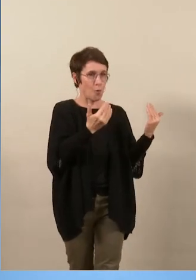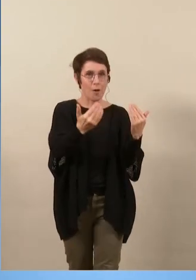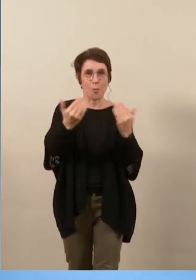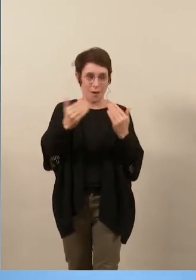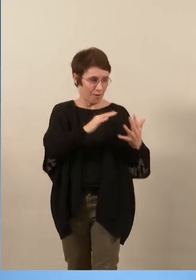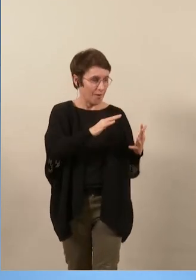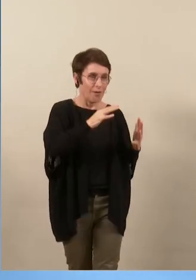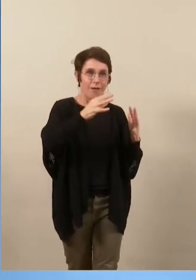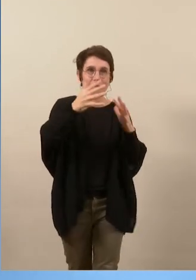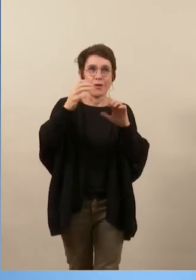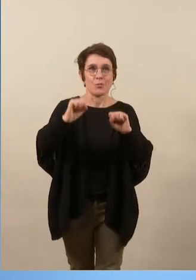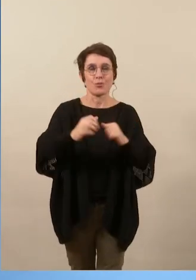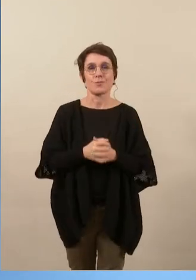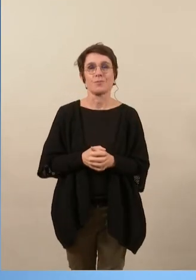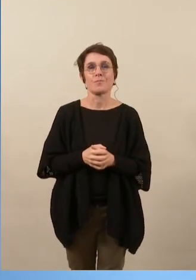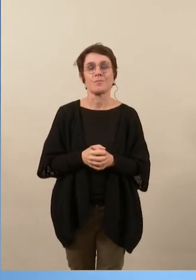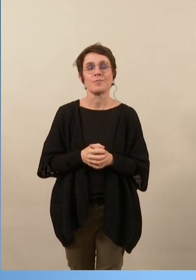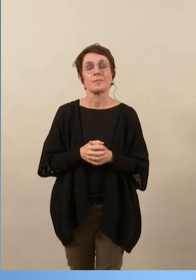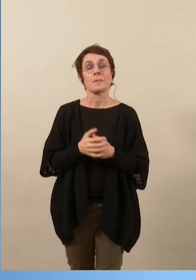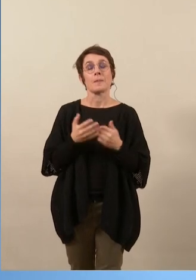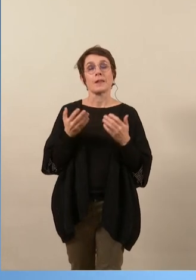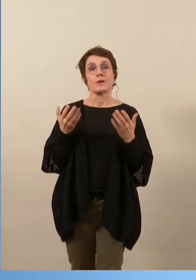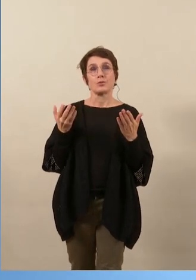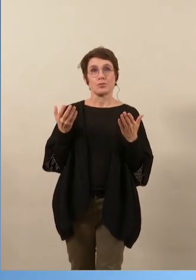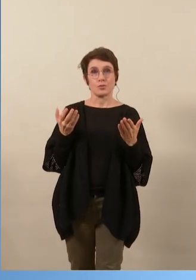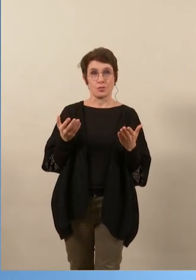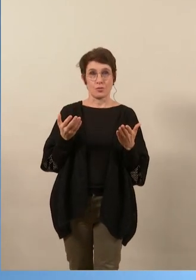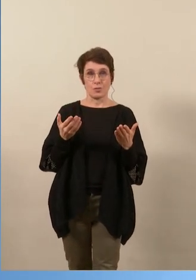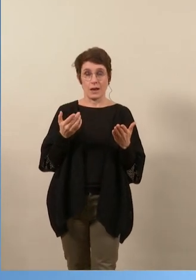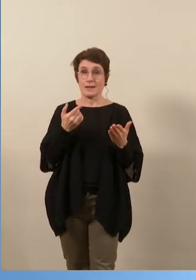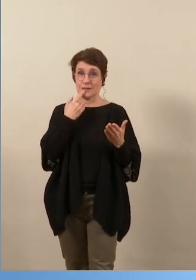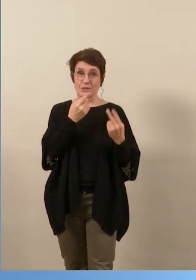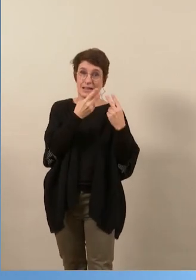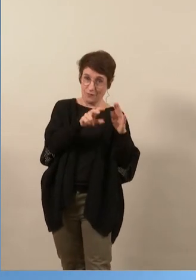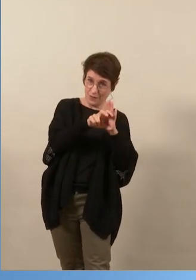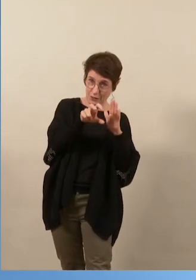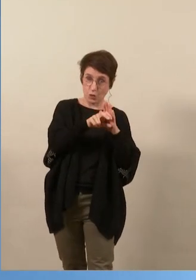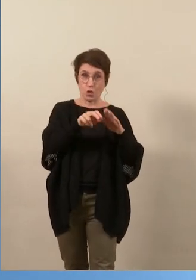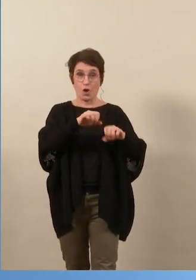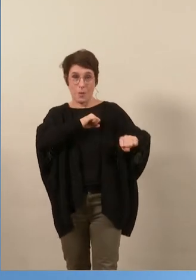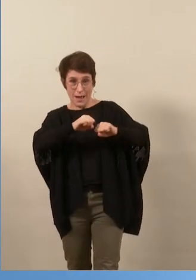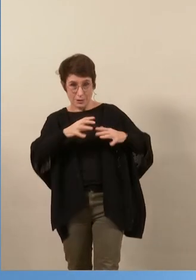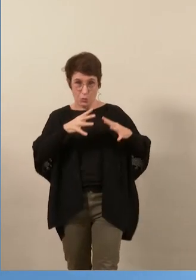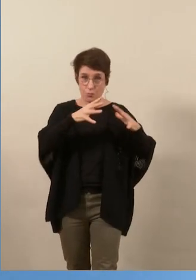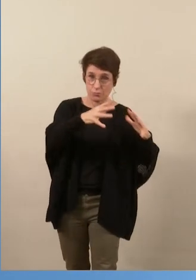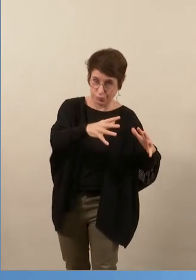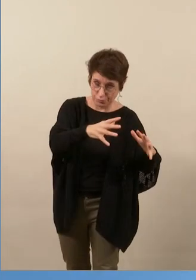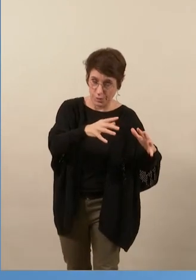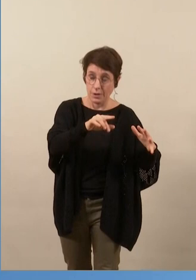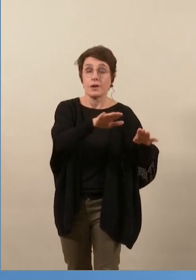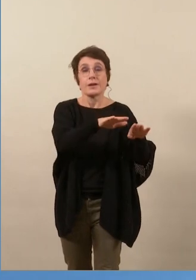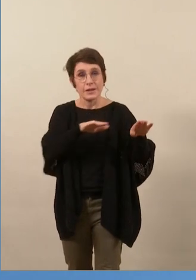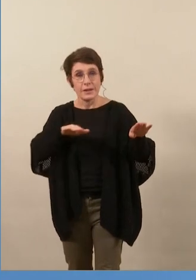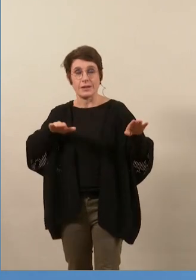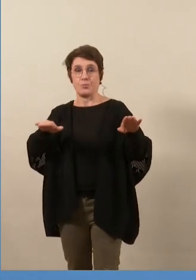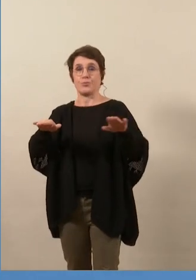durée les évolutions une mise en avant dans deux parties distinctes de ce que fait la ville en direction des grenobloises et des Grenoblois et de ce qu'elle fait